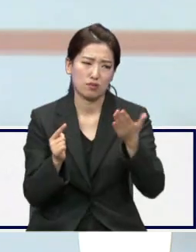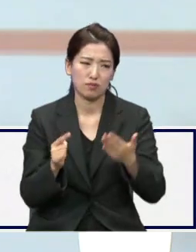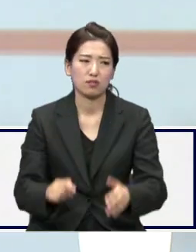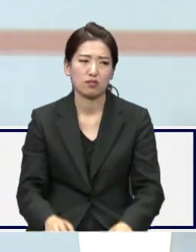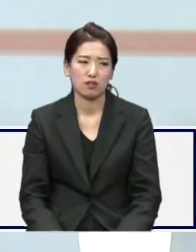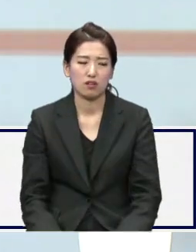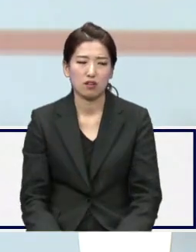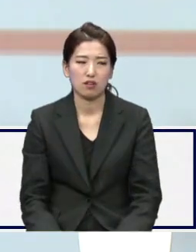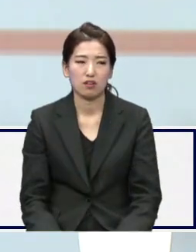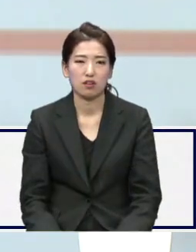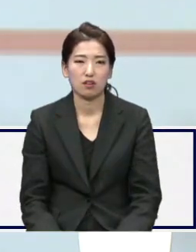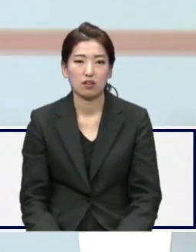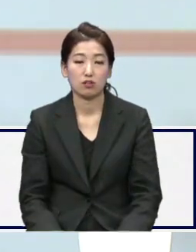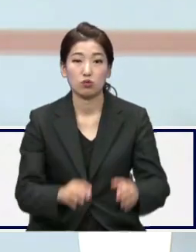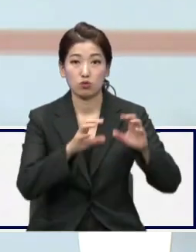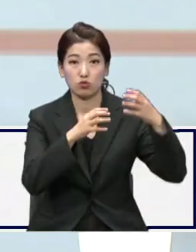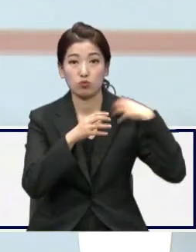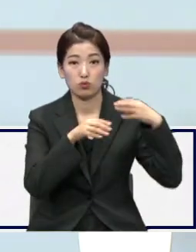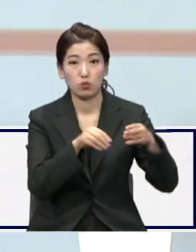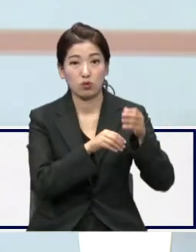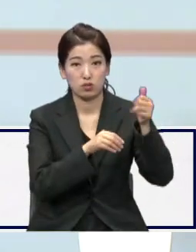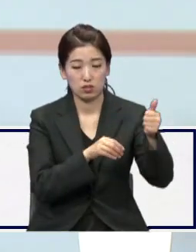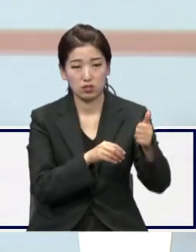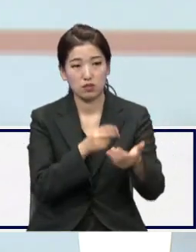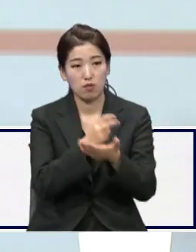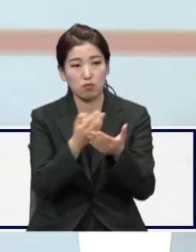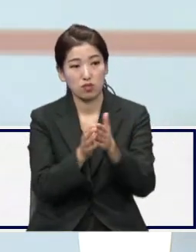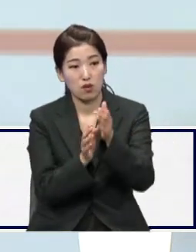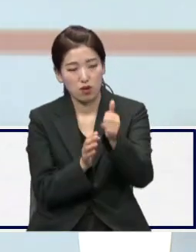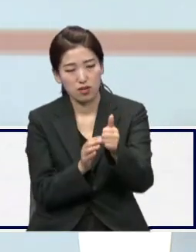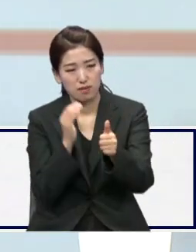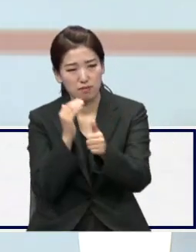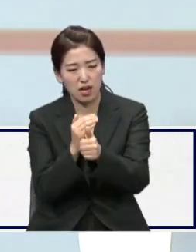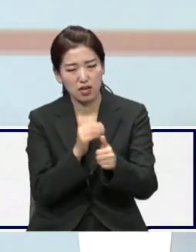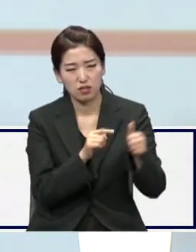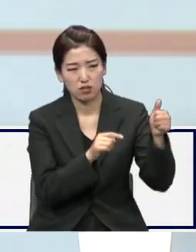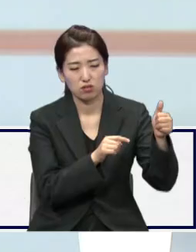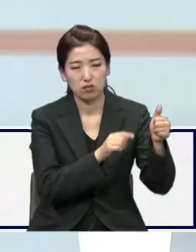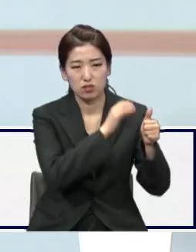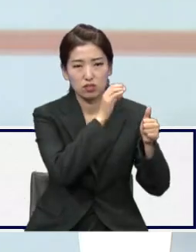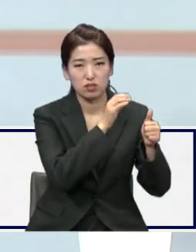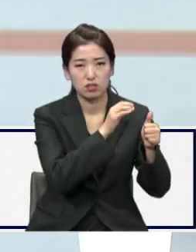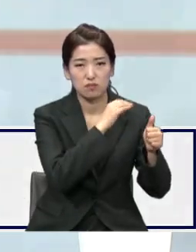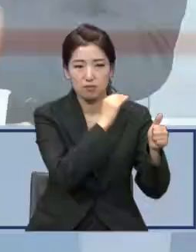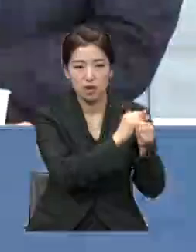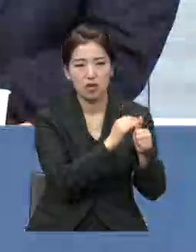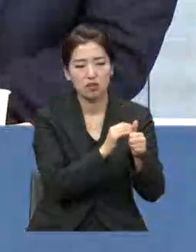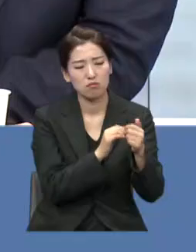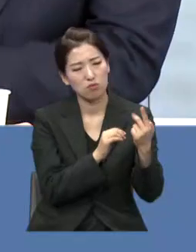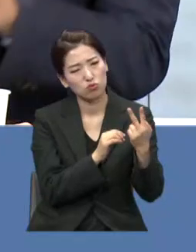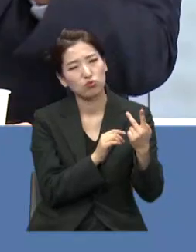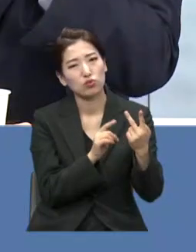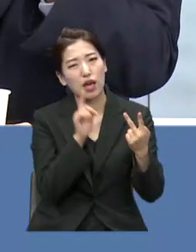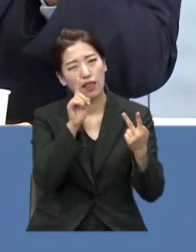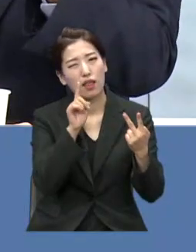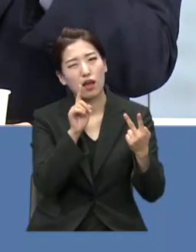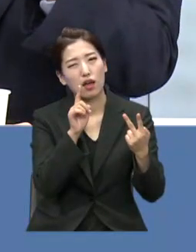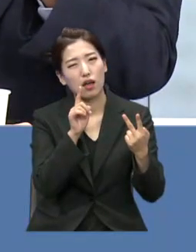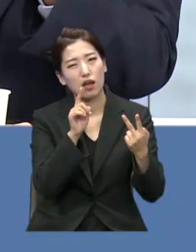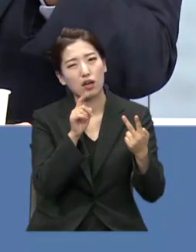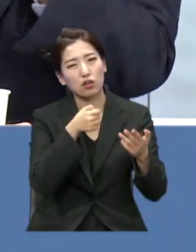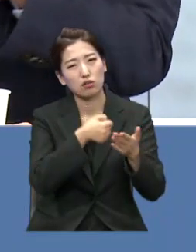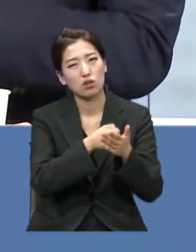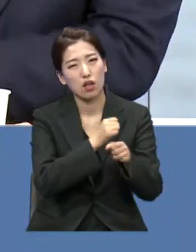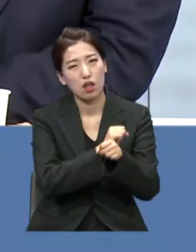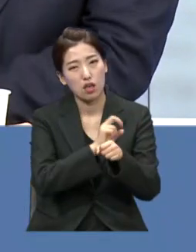교체라 그가 한덕훈 장은 뭐 파면이라는 좀 수용을 하셔야 수용을 하셔야 대통령